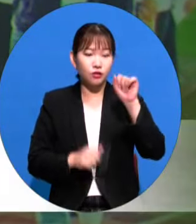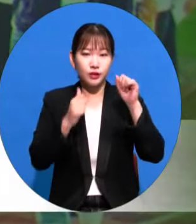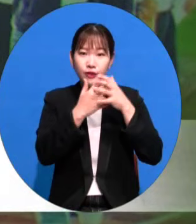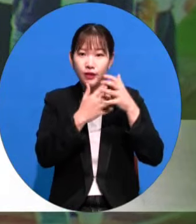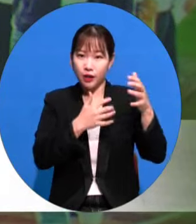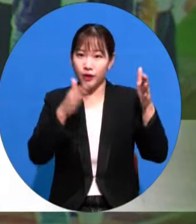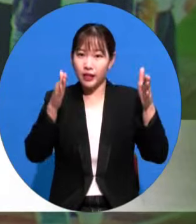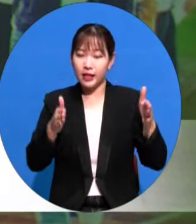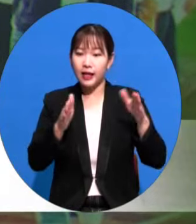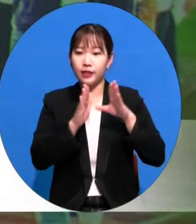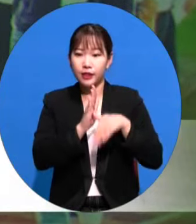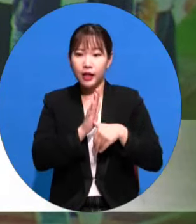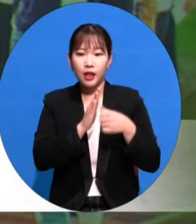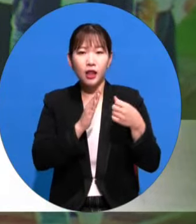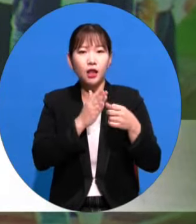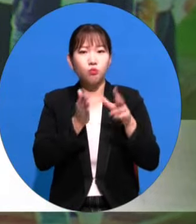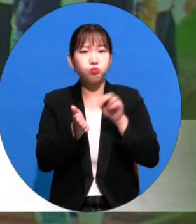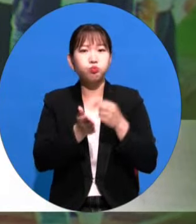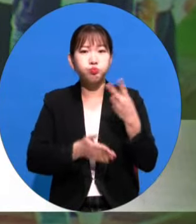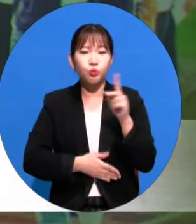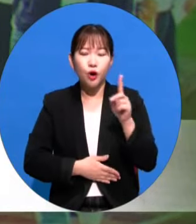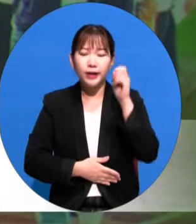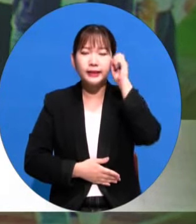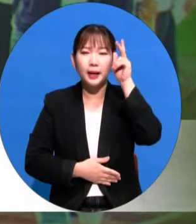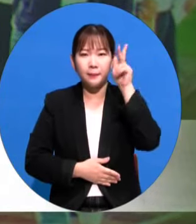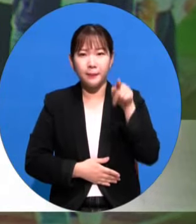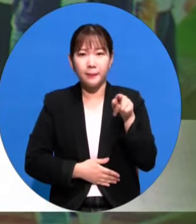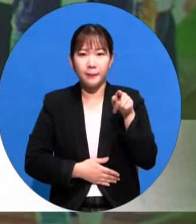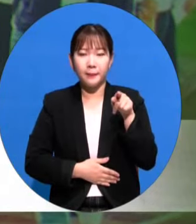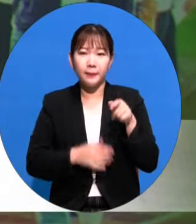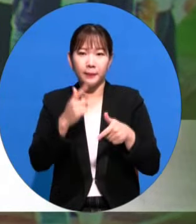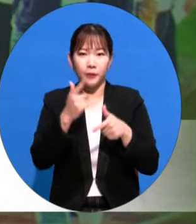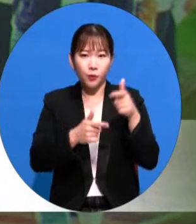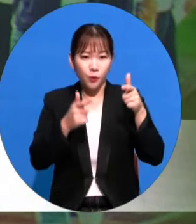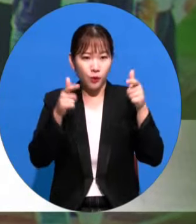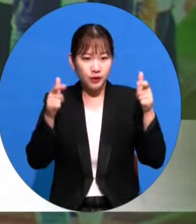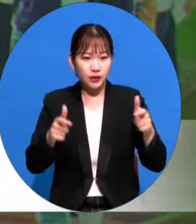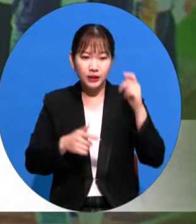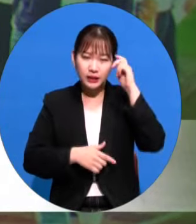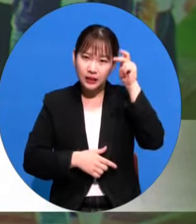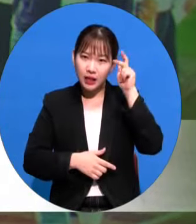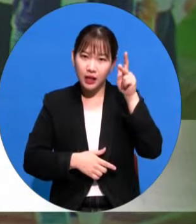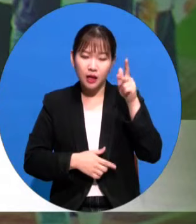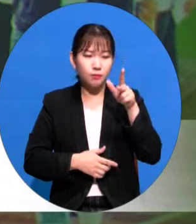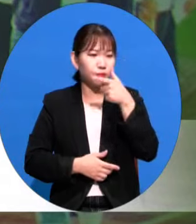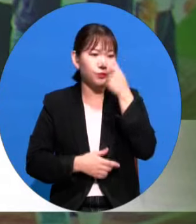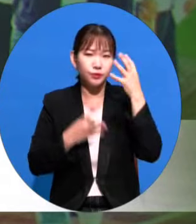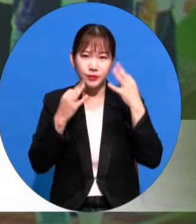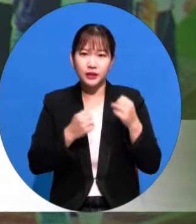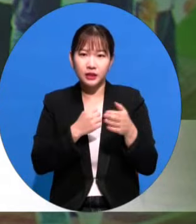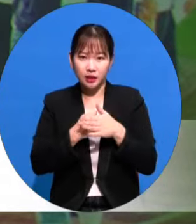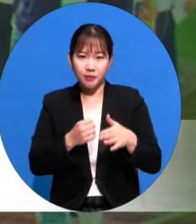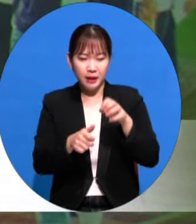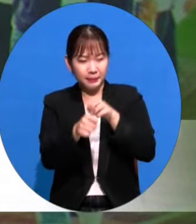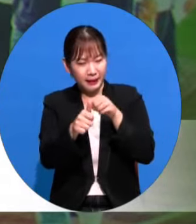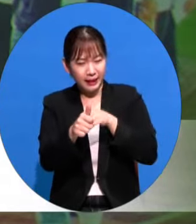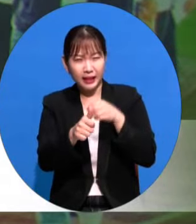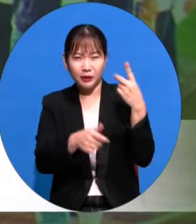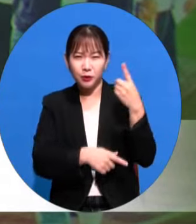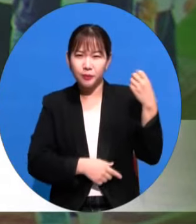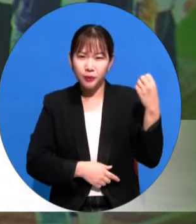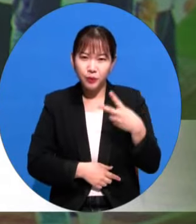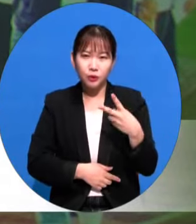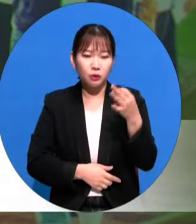전국체육대회 기간 중 또 다른 문제는 숙박입니다. 목포의 숙박시설이 많이 부족하다 보니 바가지 요금에다